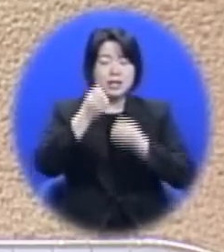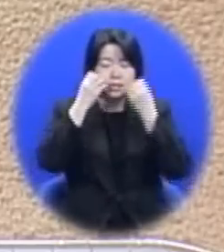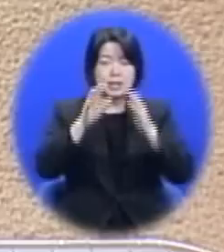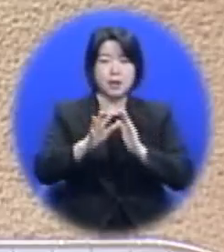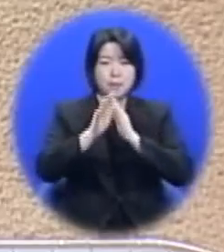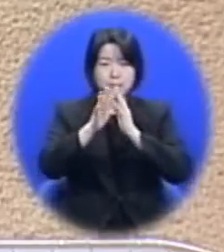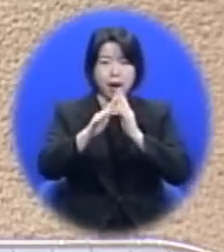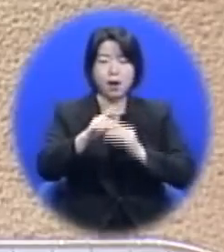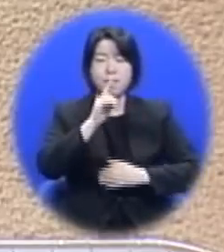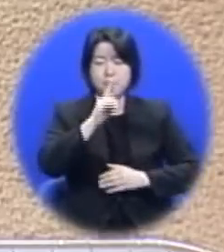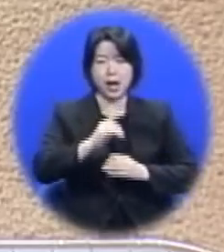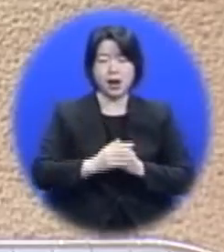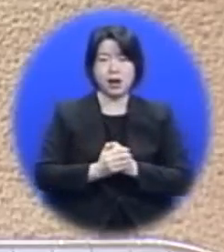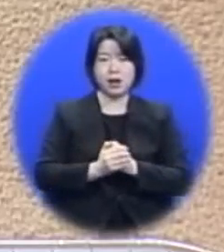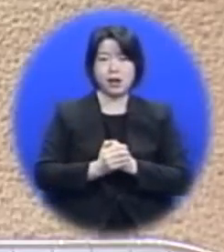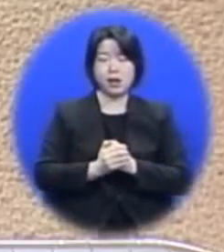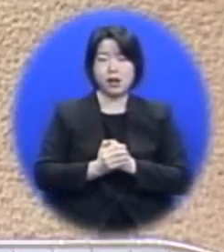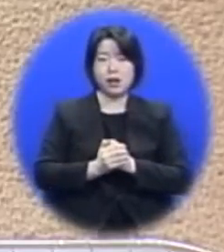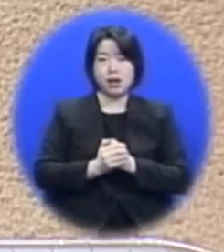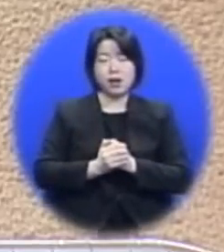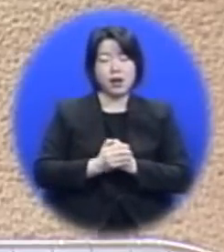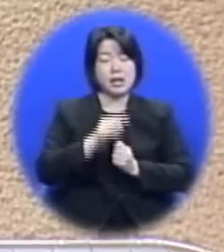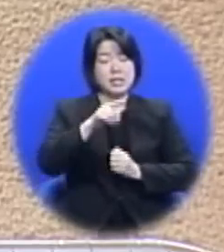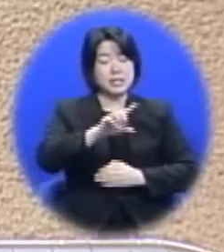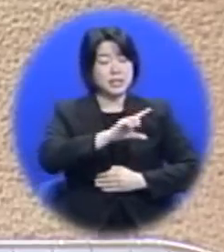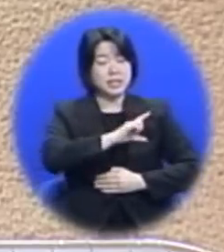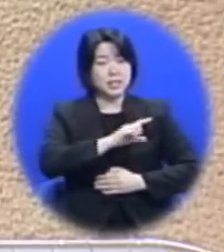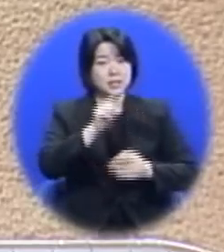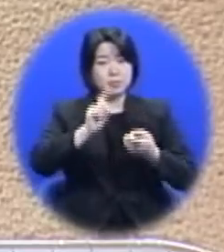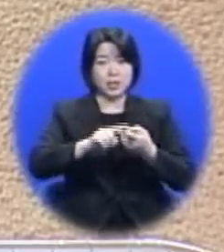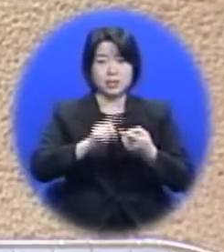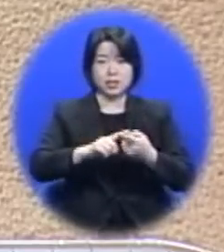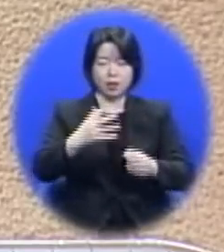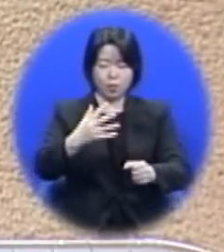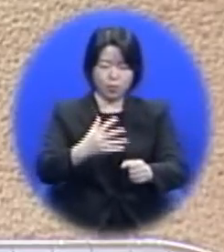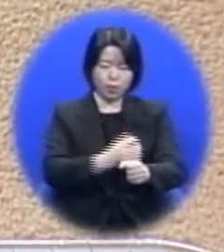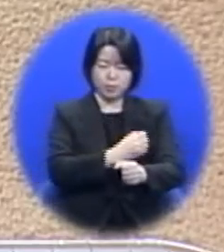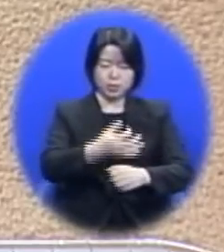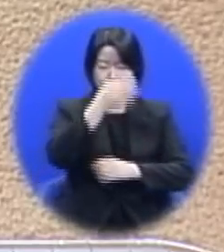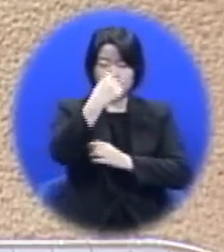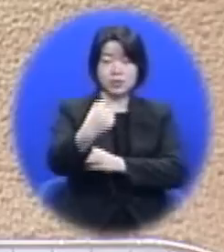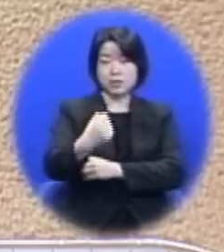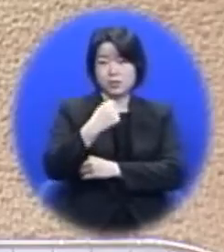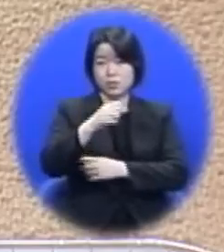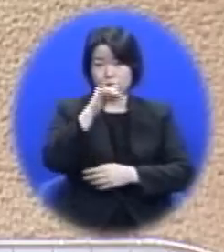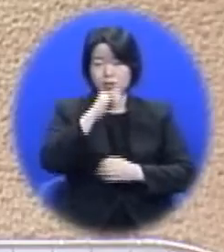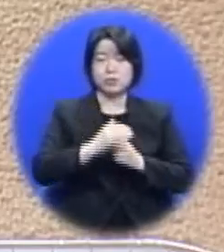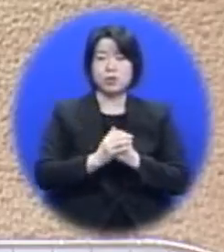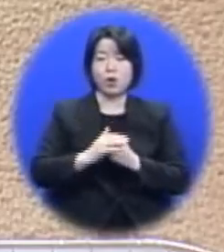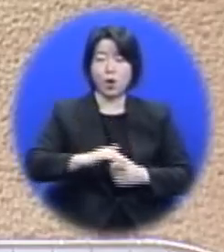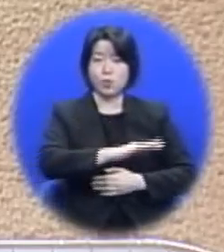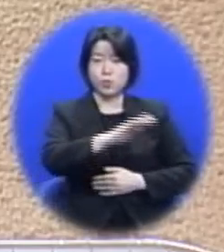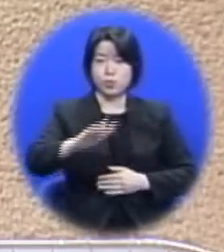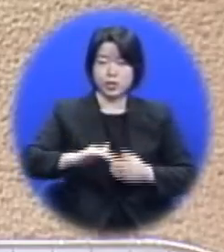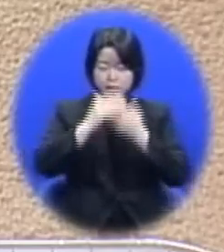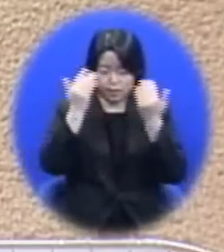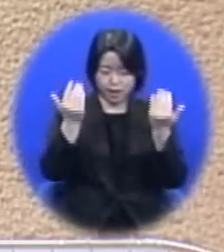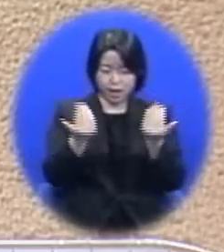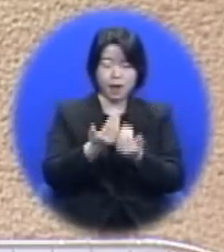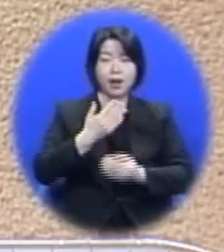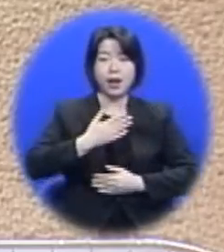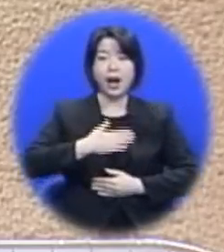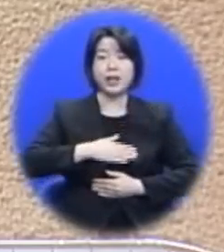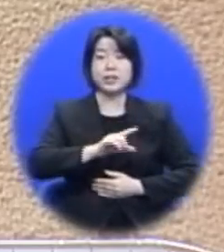예수님 그 이름 자체가 엄청난 능력이 있다는 거예요. 우리가 다 아는 이름입니다.